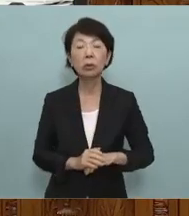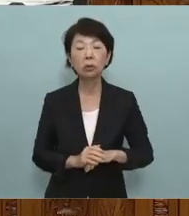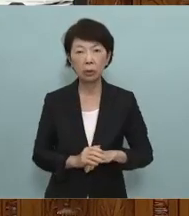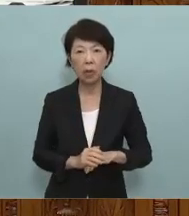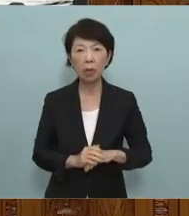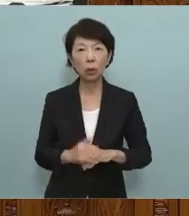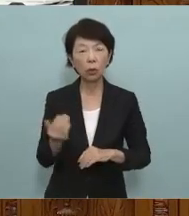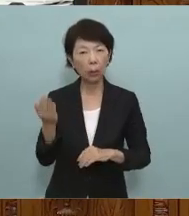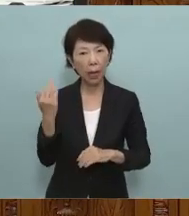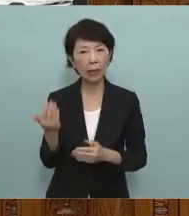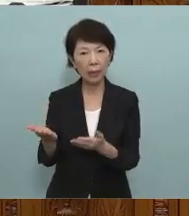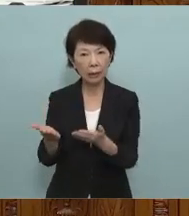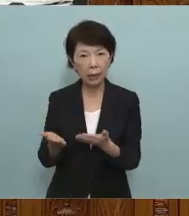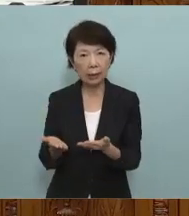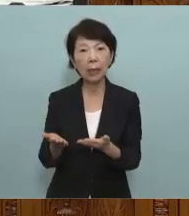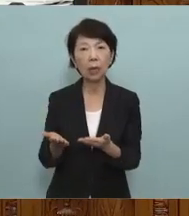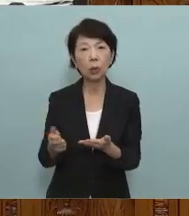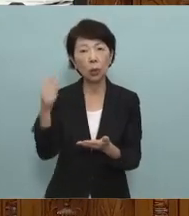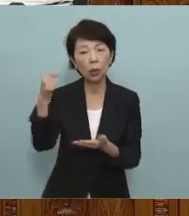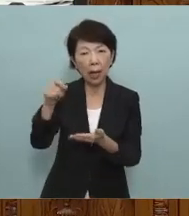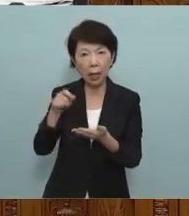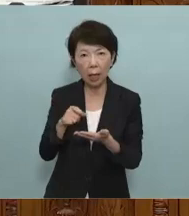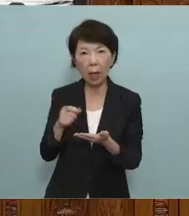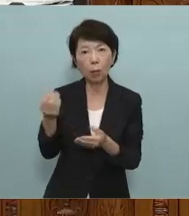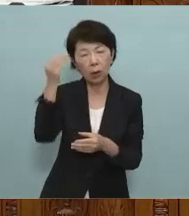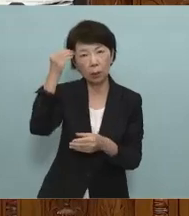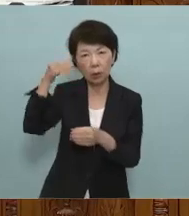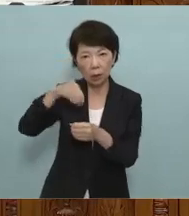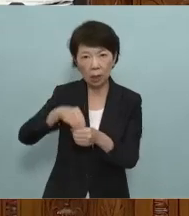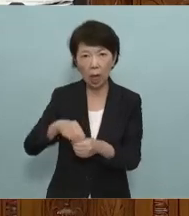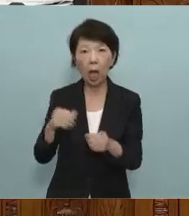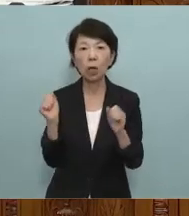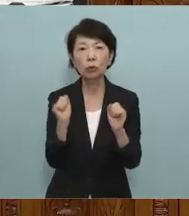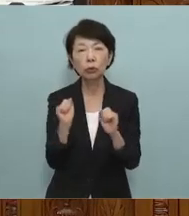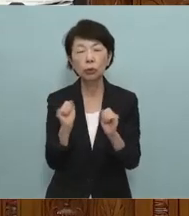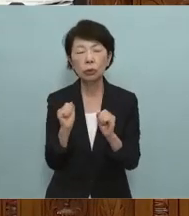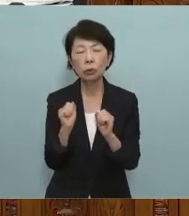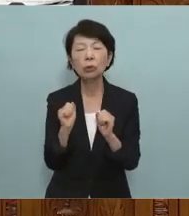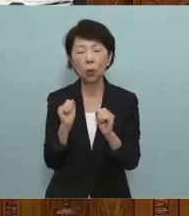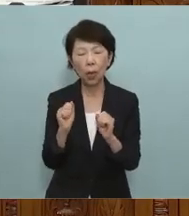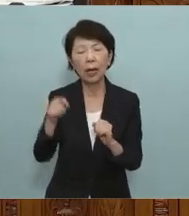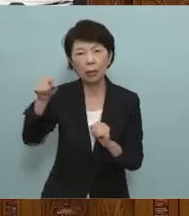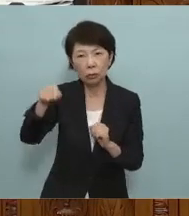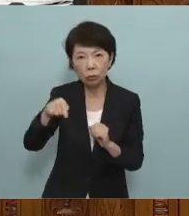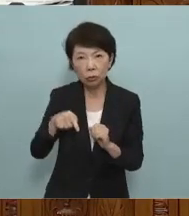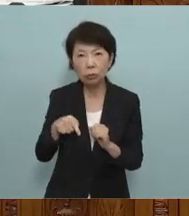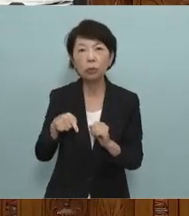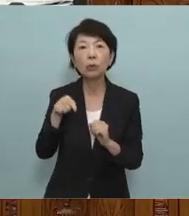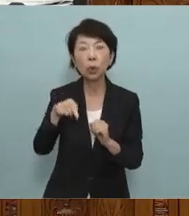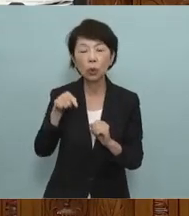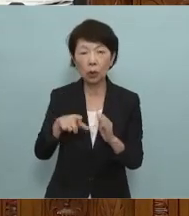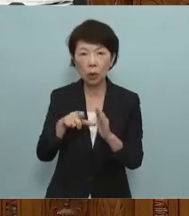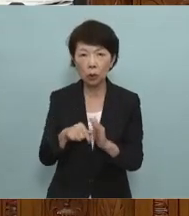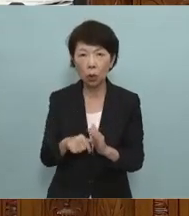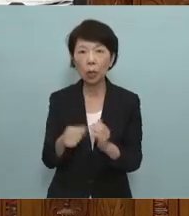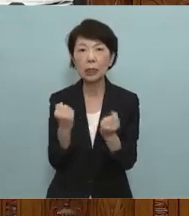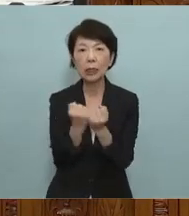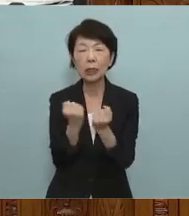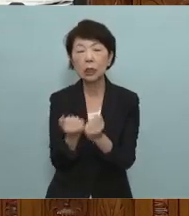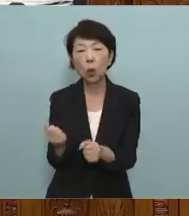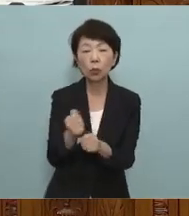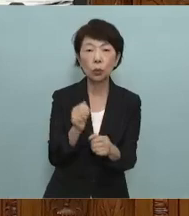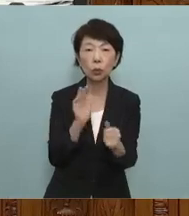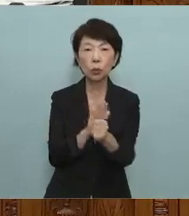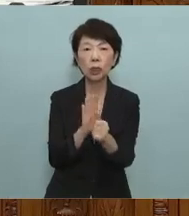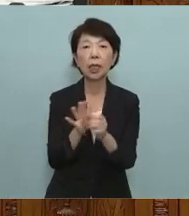のご提言も勘案しつつ、冬の厳しい寒さが待ち受ける中での人道復旧支援